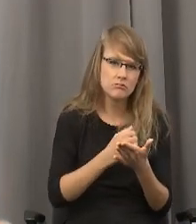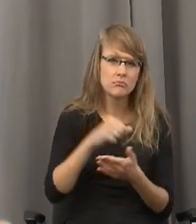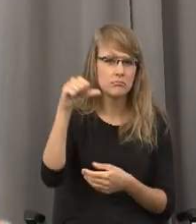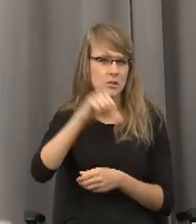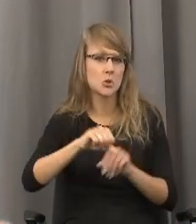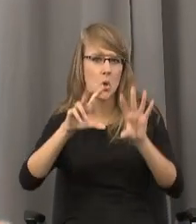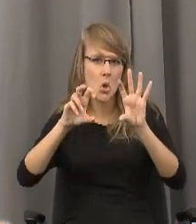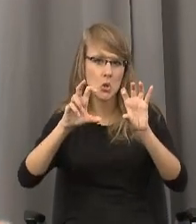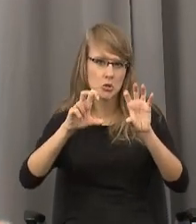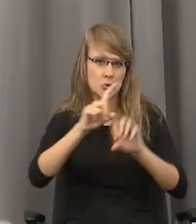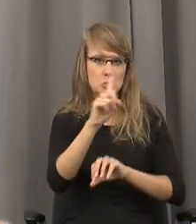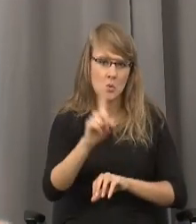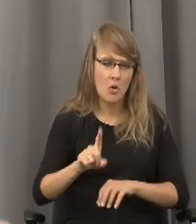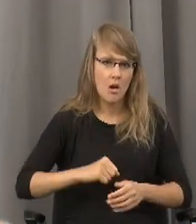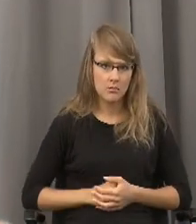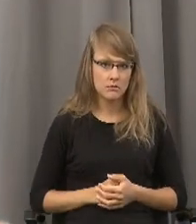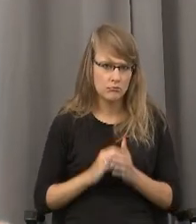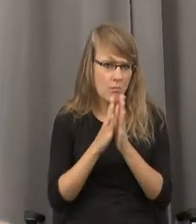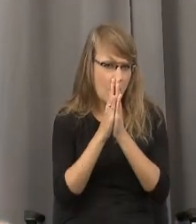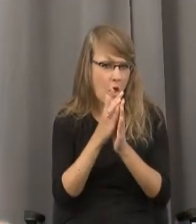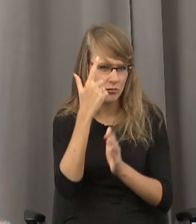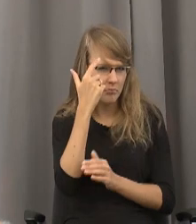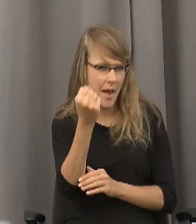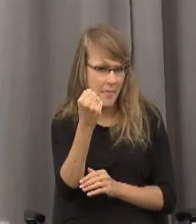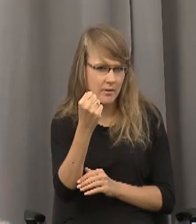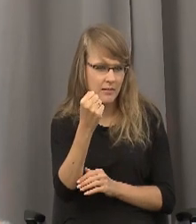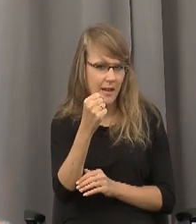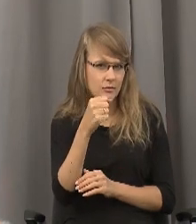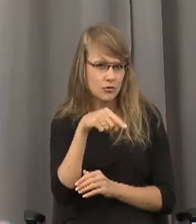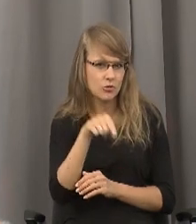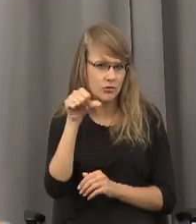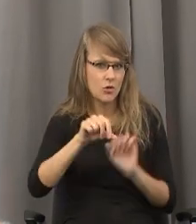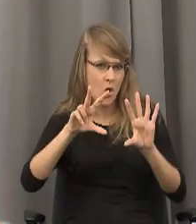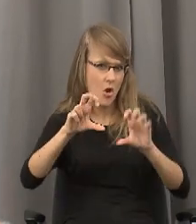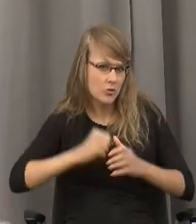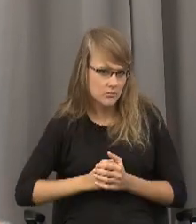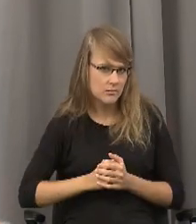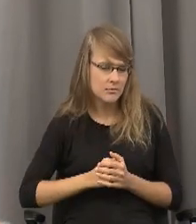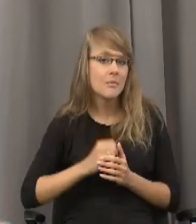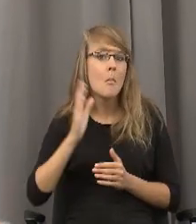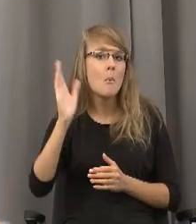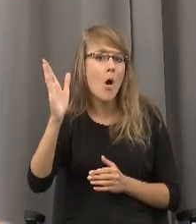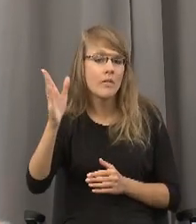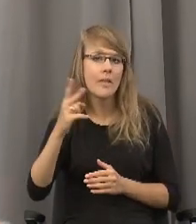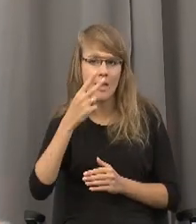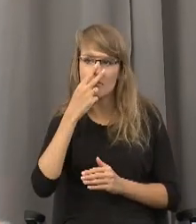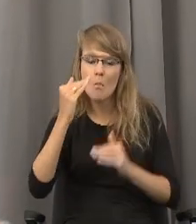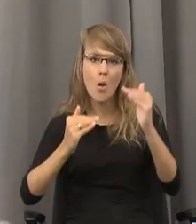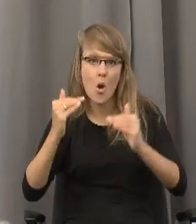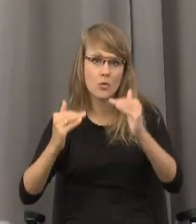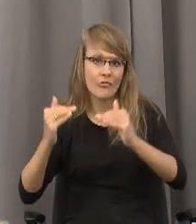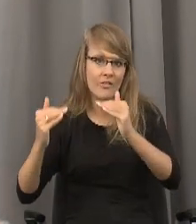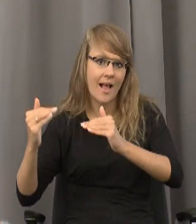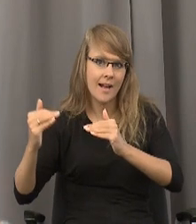1800 zł. Proszę zapamiętać tą liczbę. Do niej odniosą się potem wartości następne